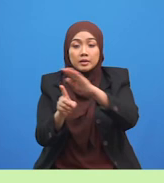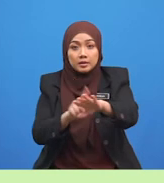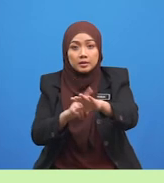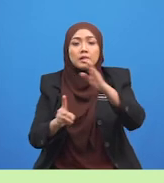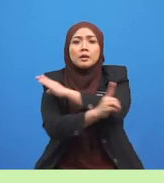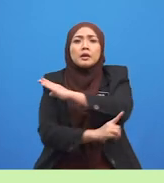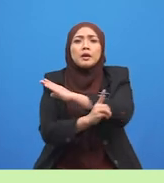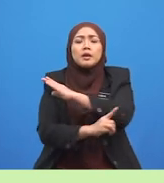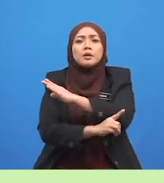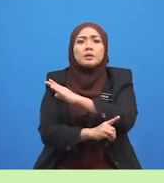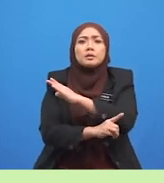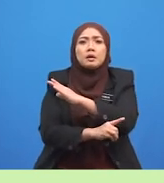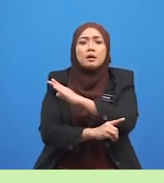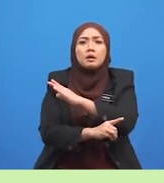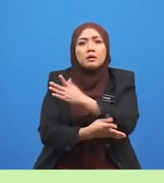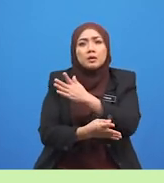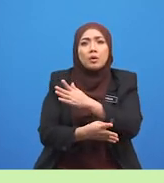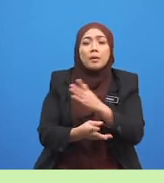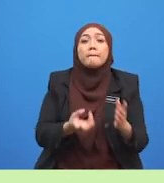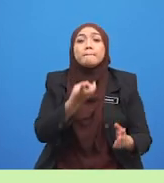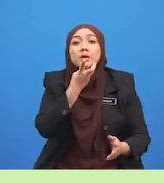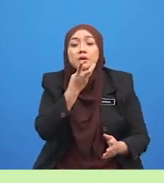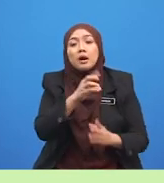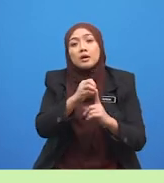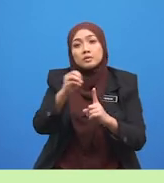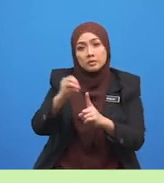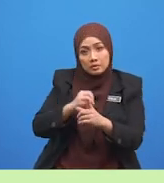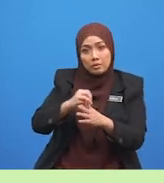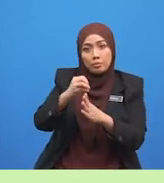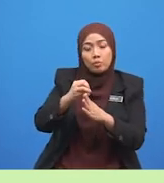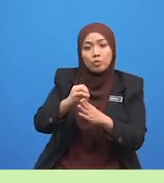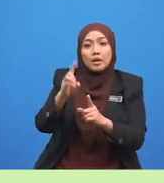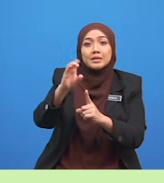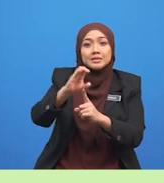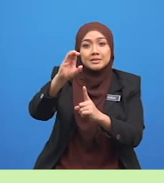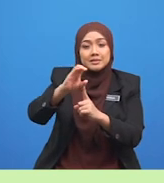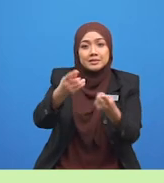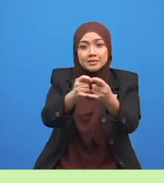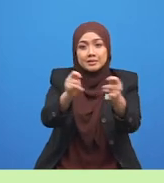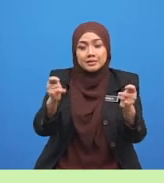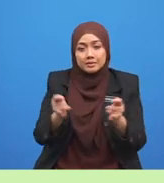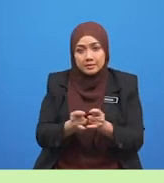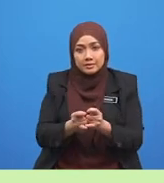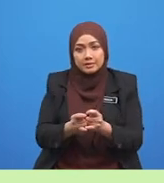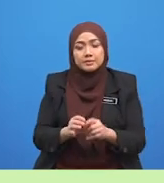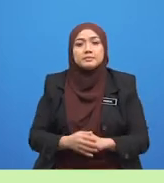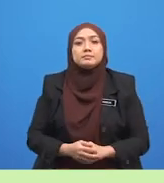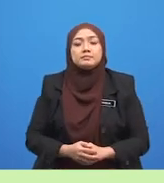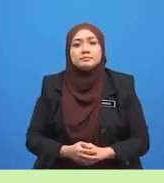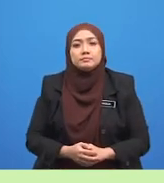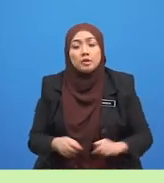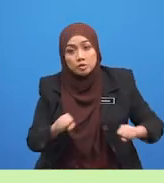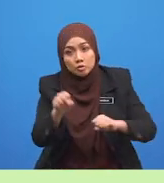Tasik Berak ataupun Tasik Cini. soalan seterusnya. Sungai